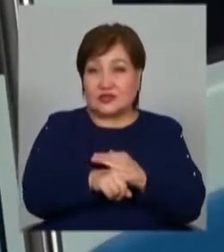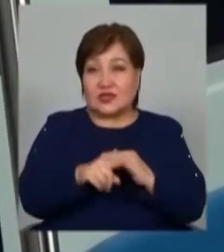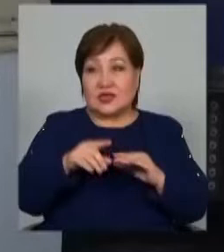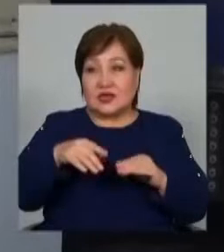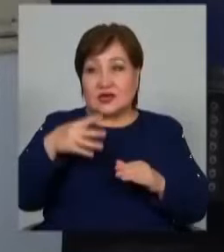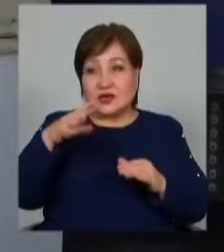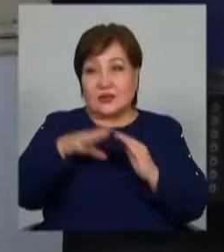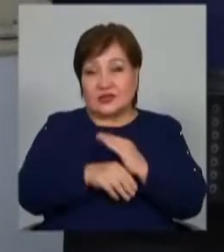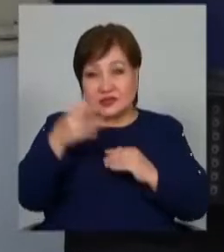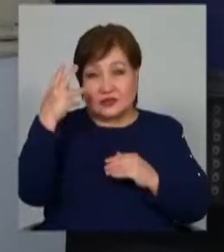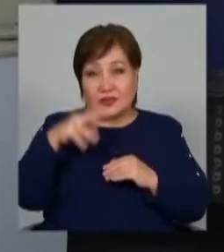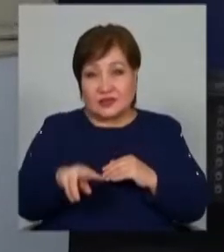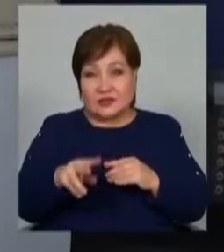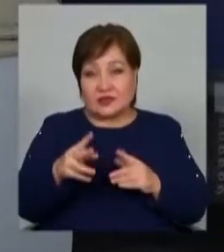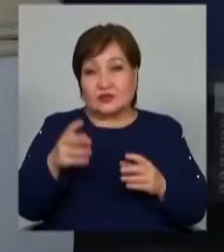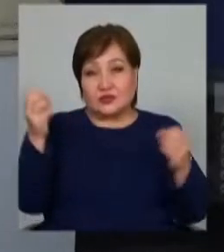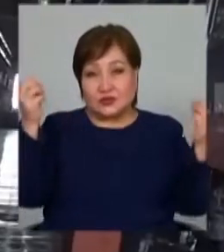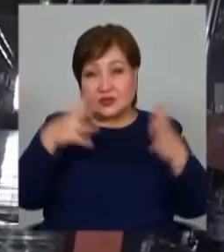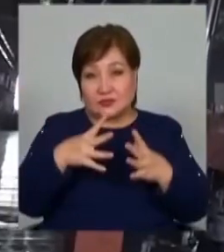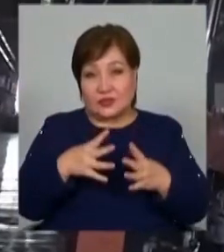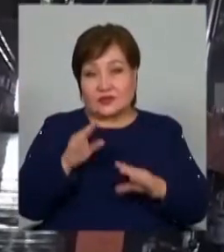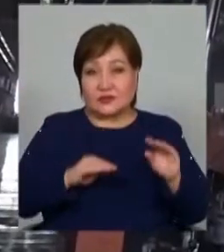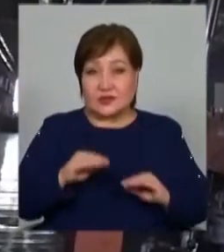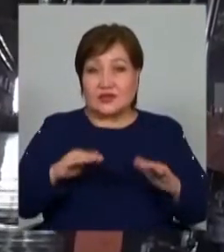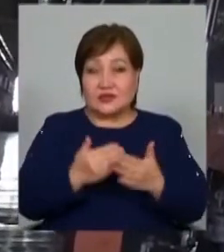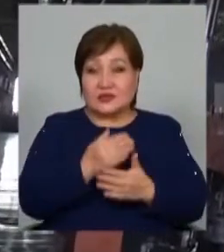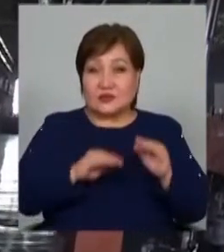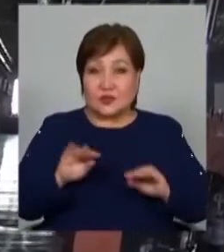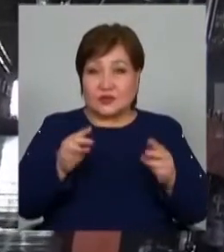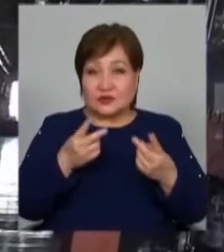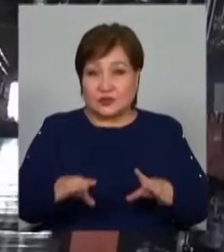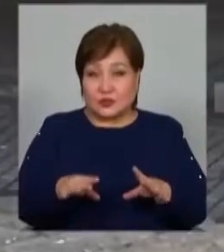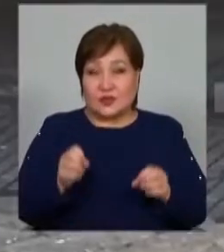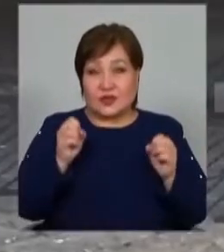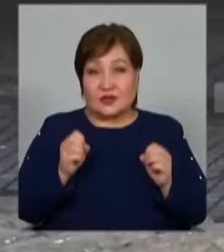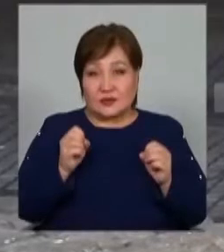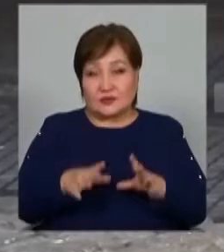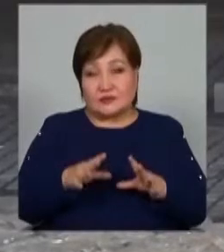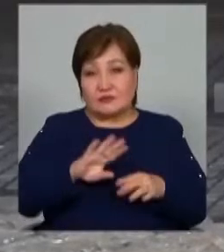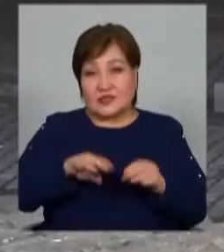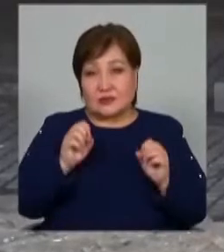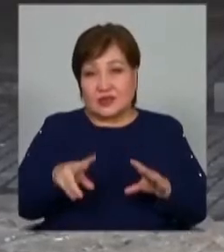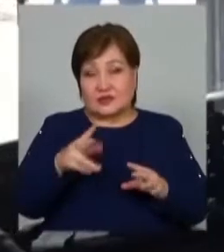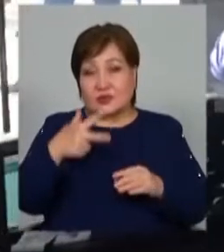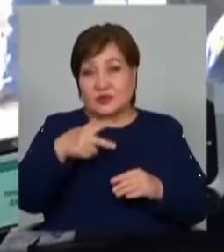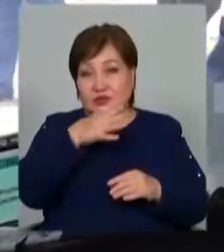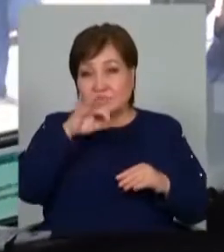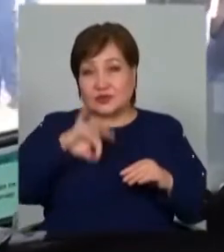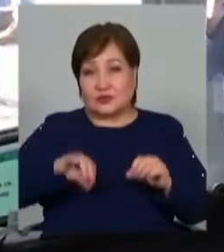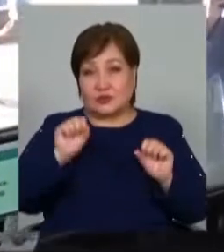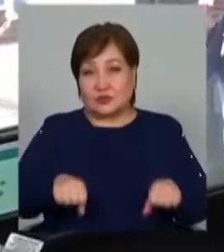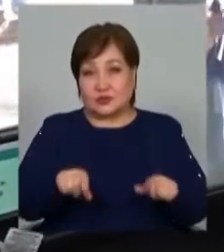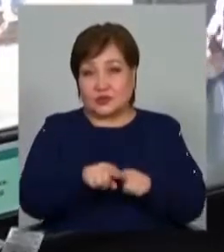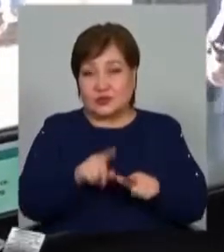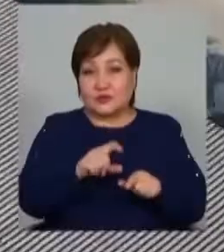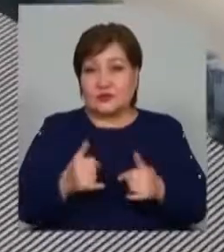жабдықталған. Вагондар қайта жабдықтауды қажет етпейді. Қалыпты түрде 30 жыл пайдалануға болады. Бұған дейін 7 пойыз жолаушыларға қызмет етіп